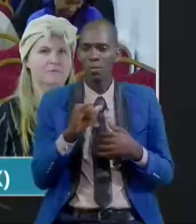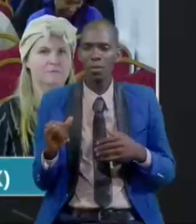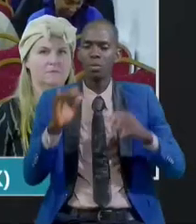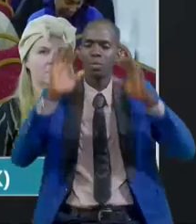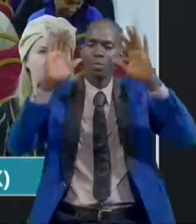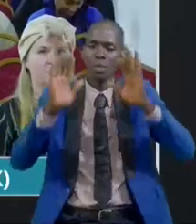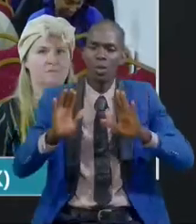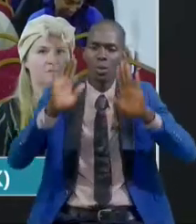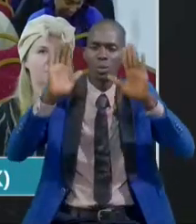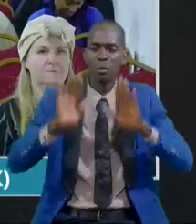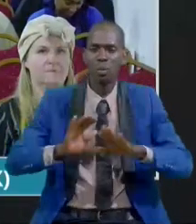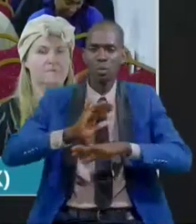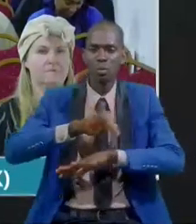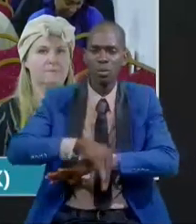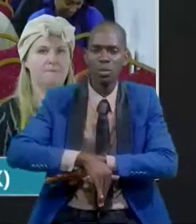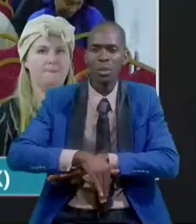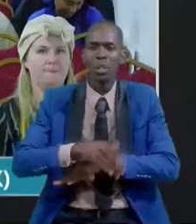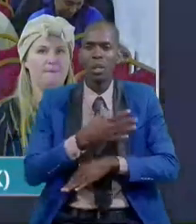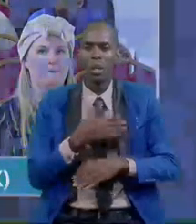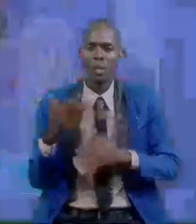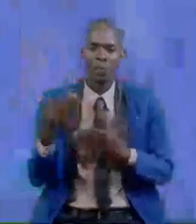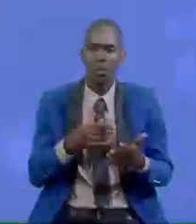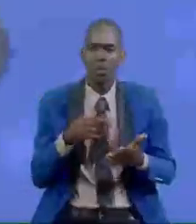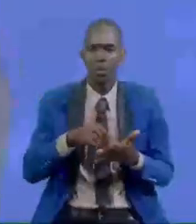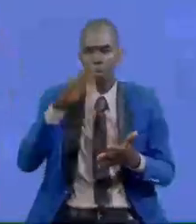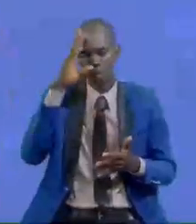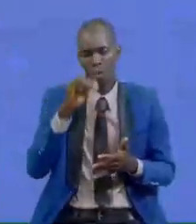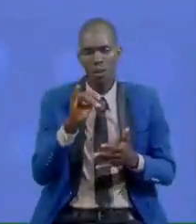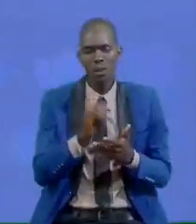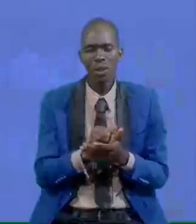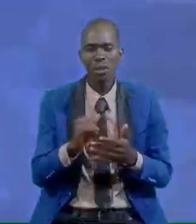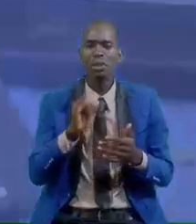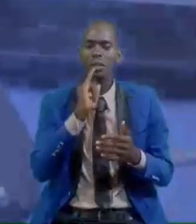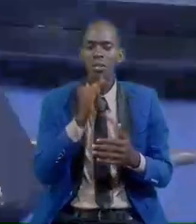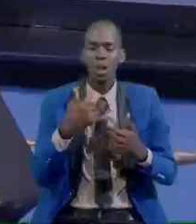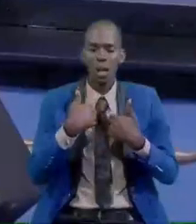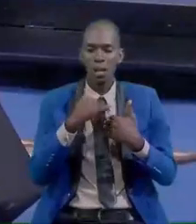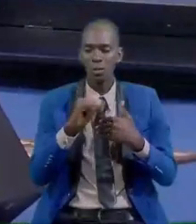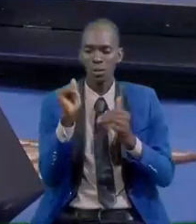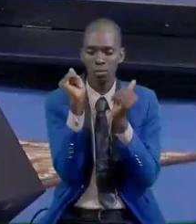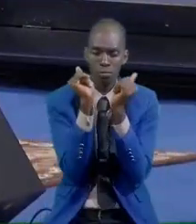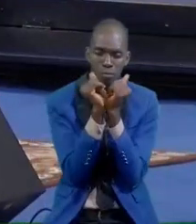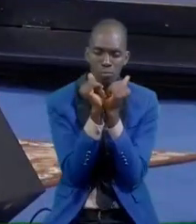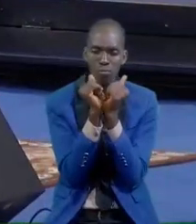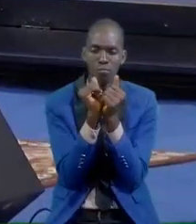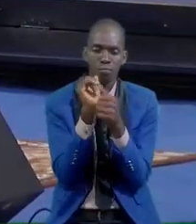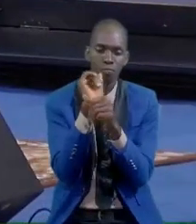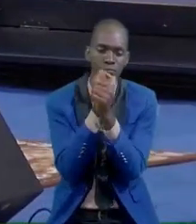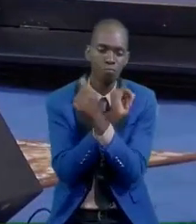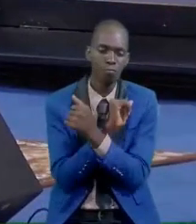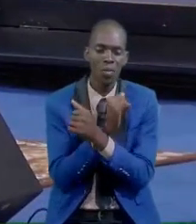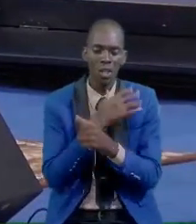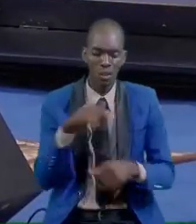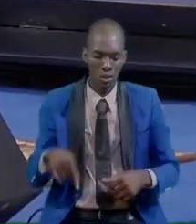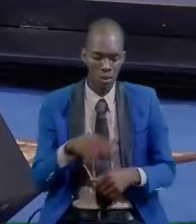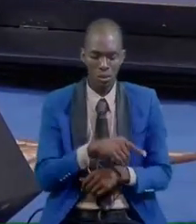une nuit de miracle. Et ils ont amené cet homme. Ah, les mains enchaînées. Ils ont mis un cadenas. Ils ont enchaîné les pieds. Ils ont